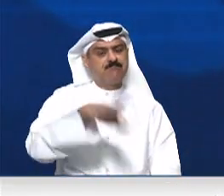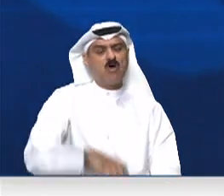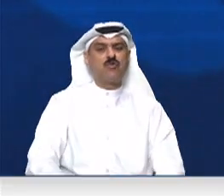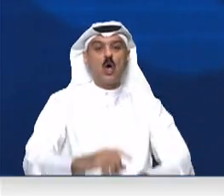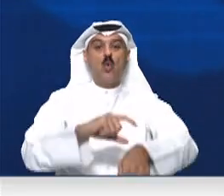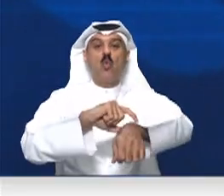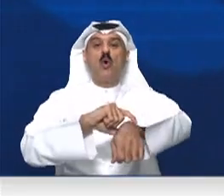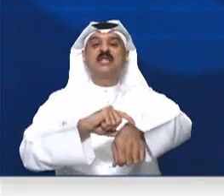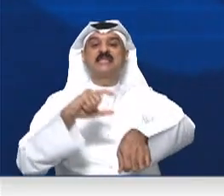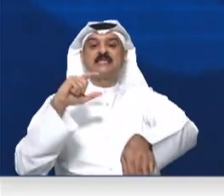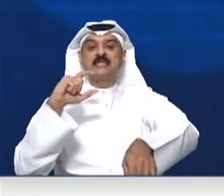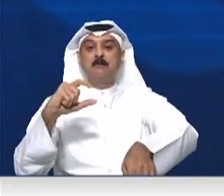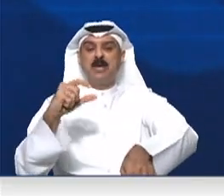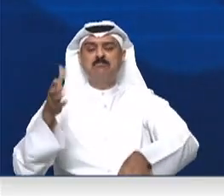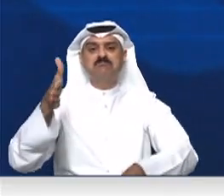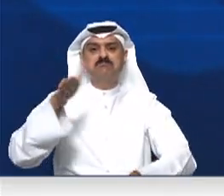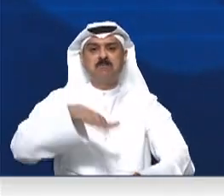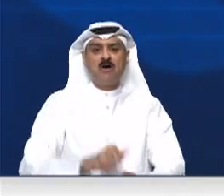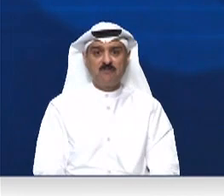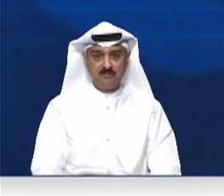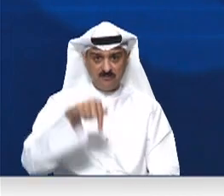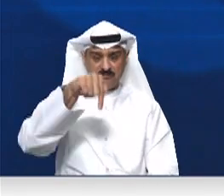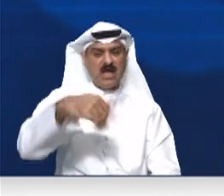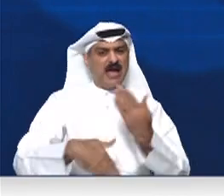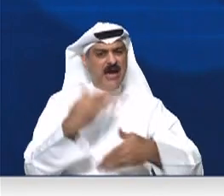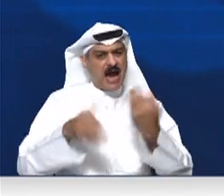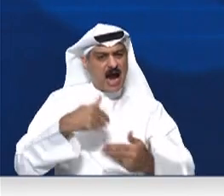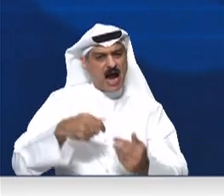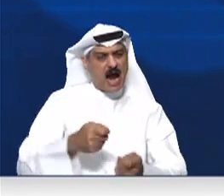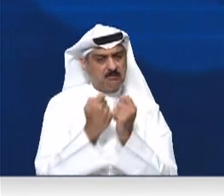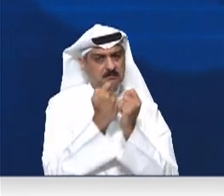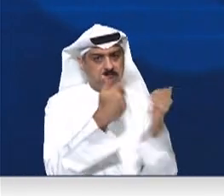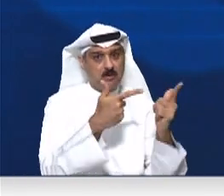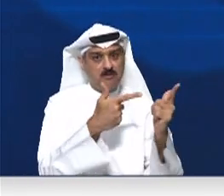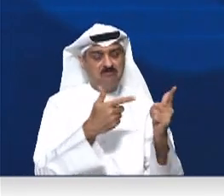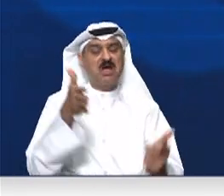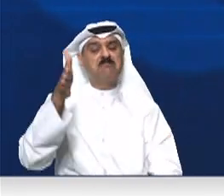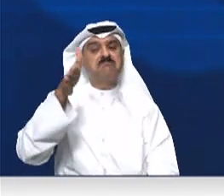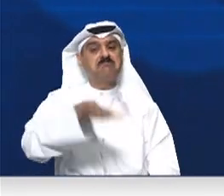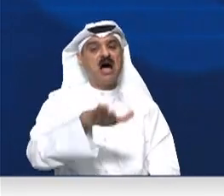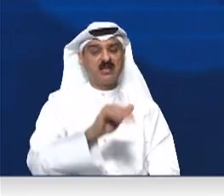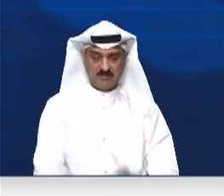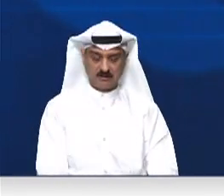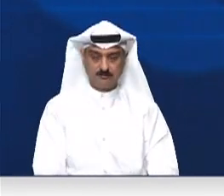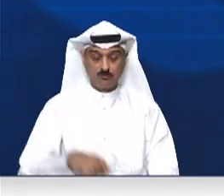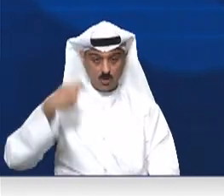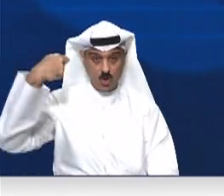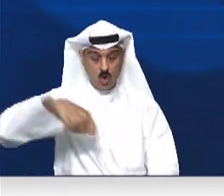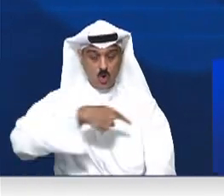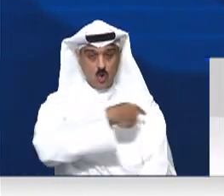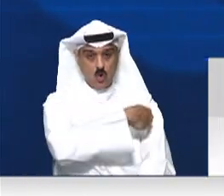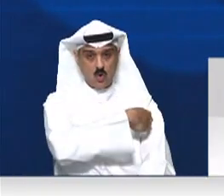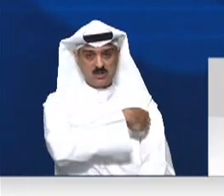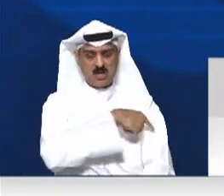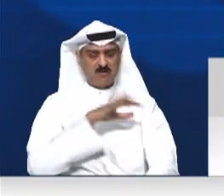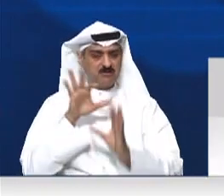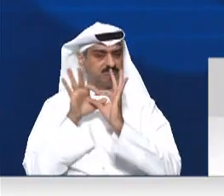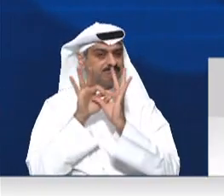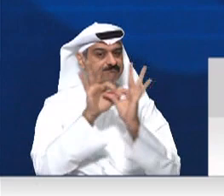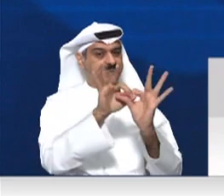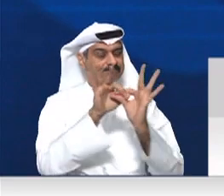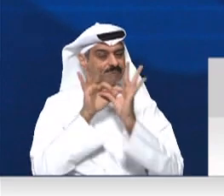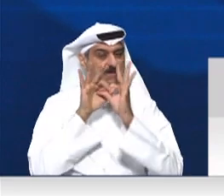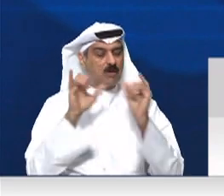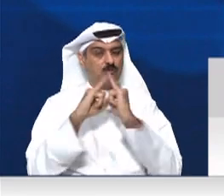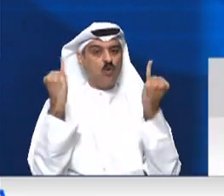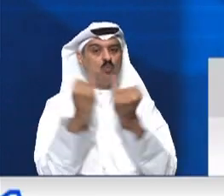الطبية أثناء انتقالهم من شمال قطاع غزة إلى الجنوب. وقررت وزارة الصحة وقف التنسيق الكامل مع